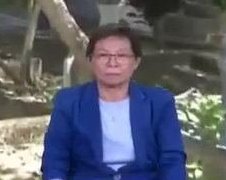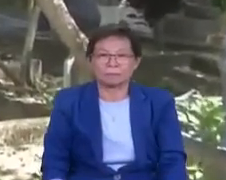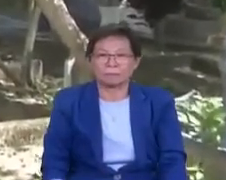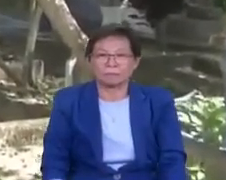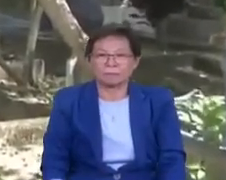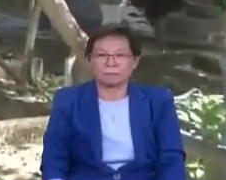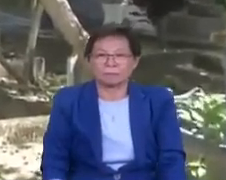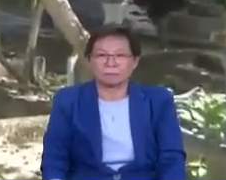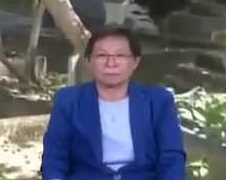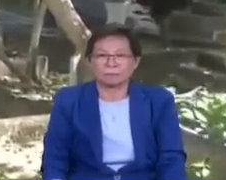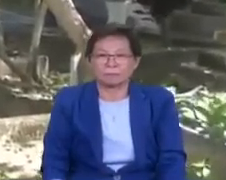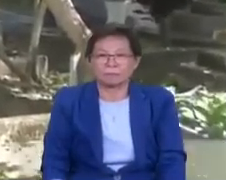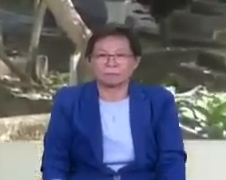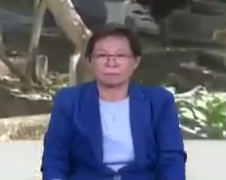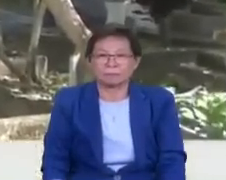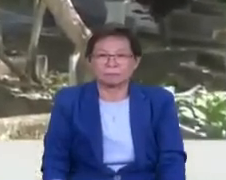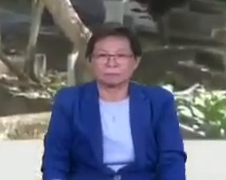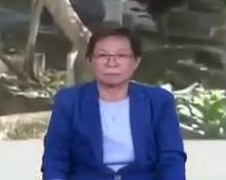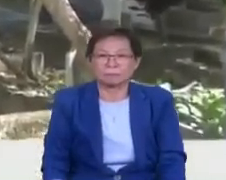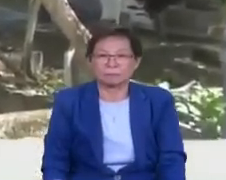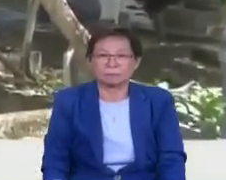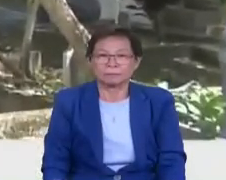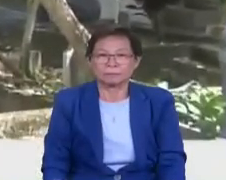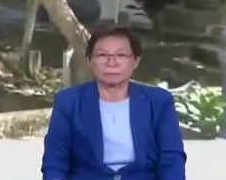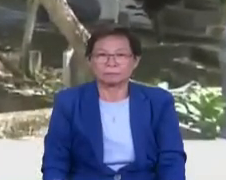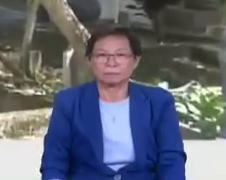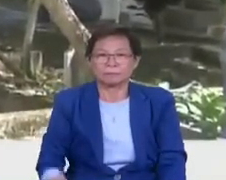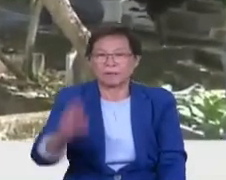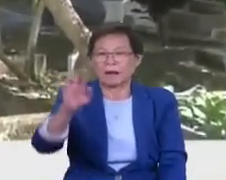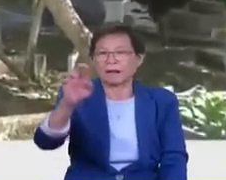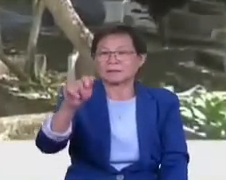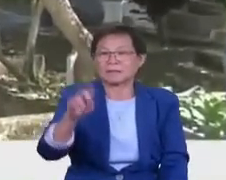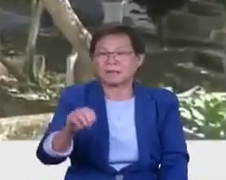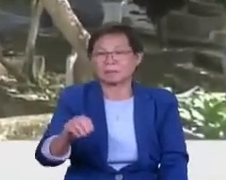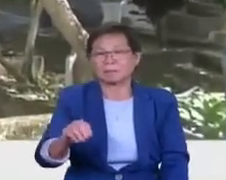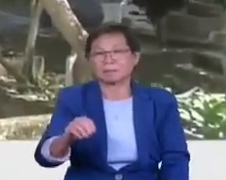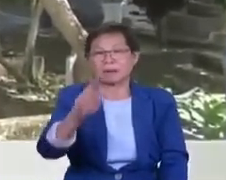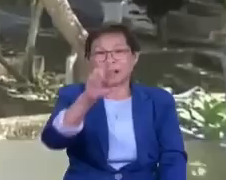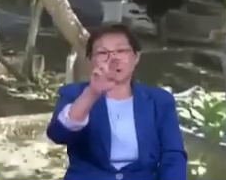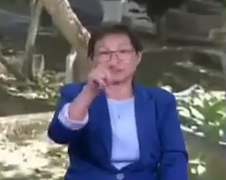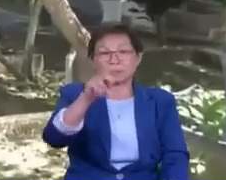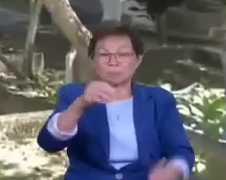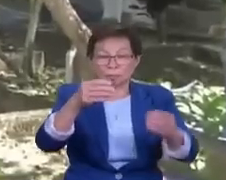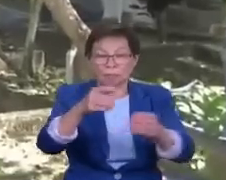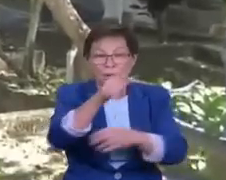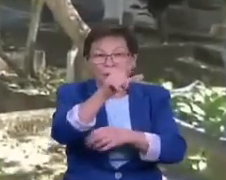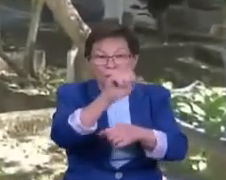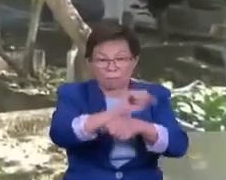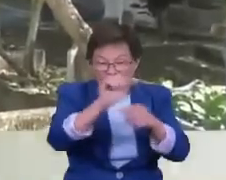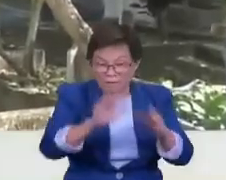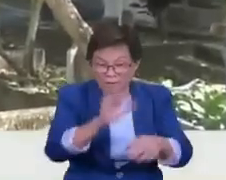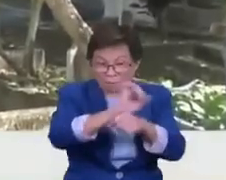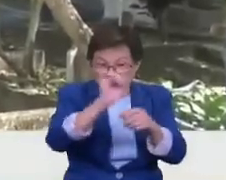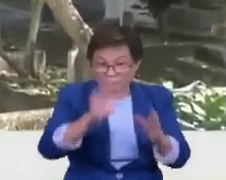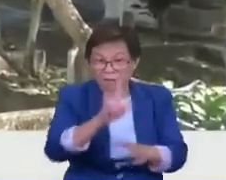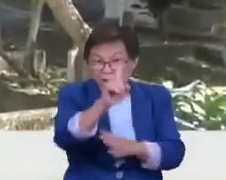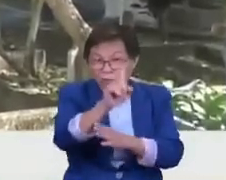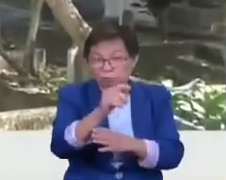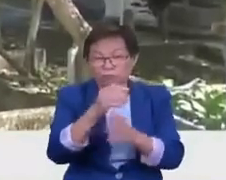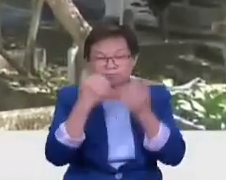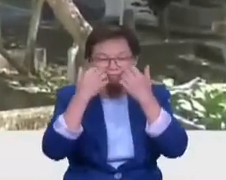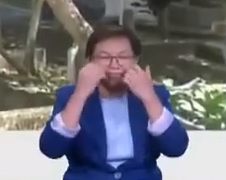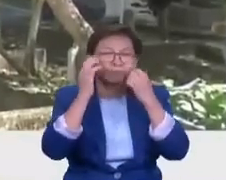tahun jabatan peran Malaysia RTM kehilangan seorang lagi warg kerja yang cukup